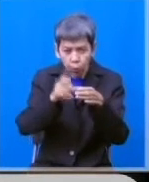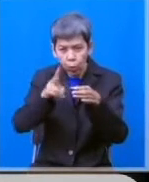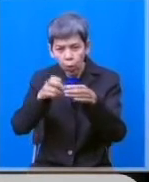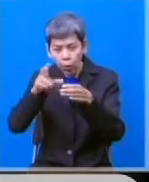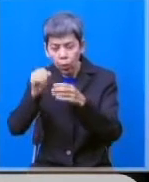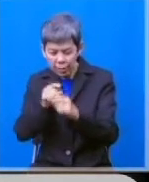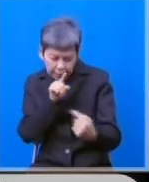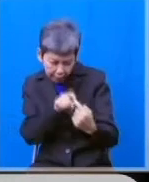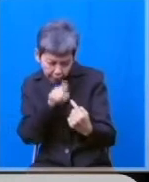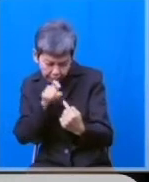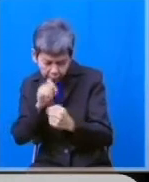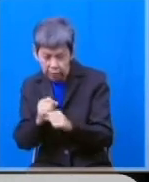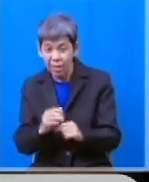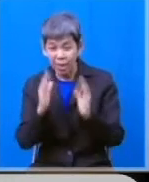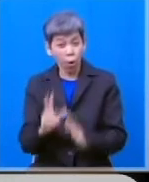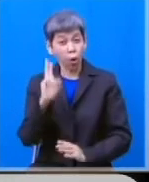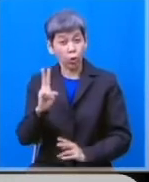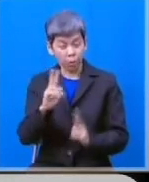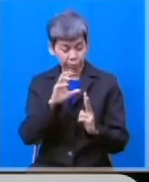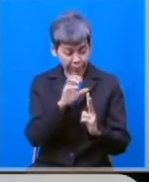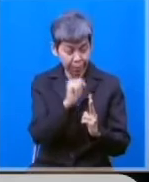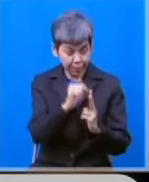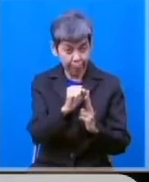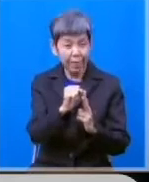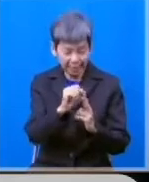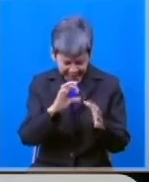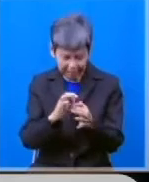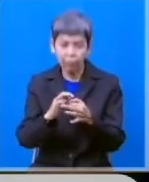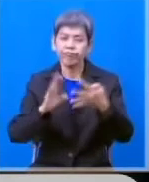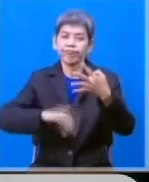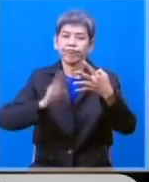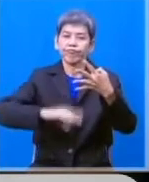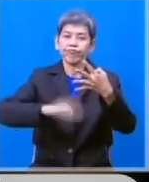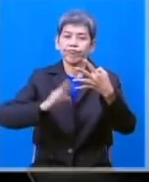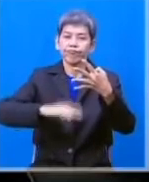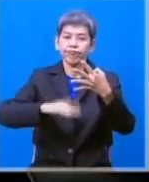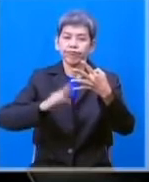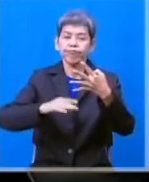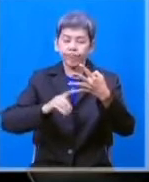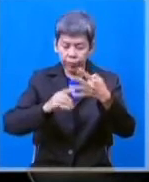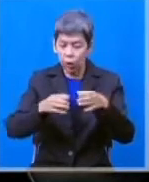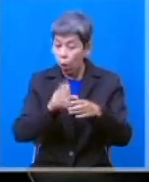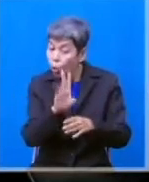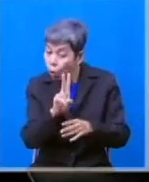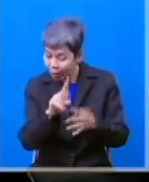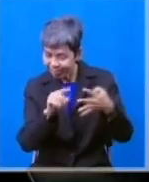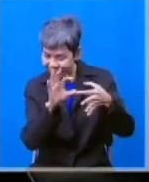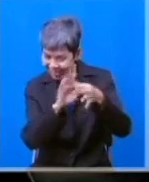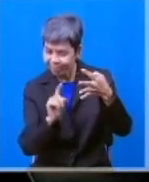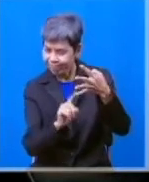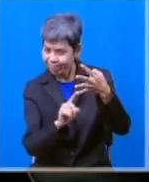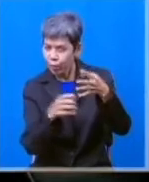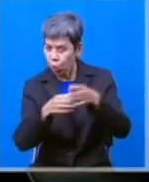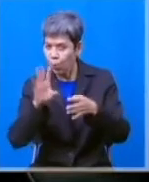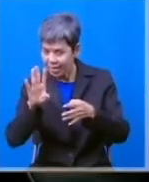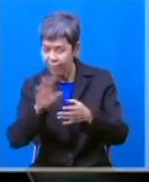หมายจับ2รายที่ได้ออกไปนี่ก็เป็นส่วนล่างสุดของห่วงโซ่ก็จะ